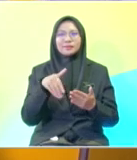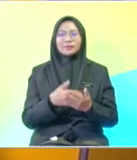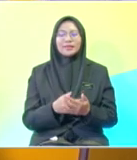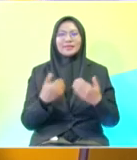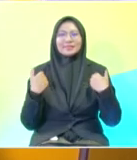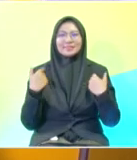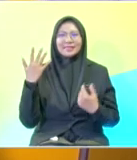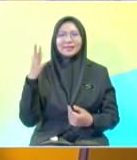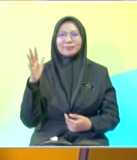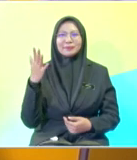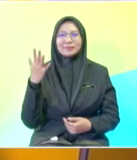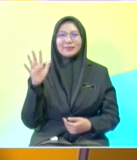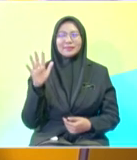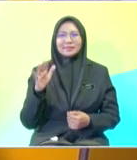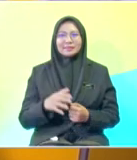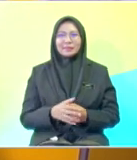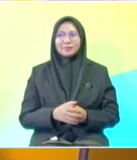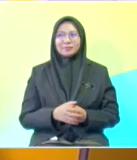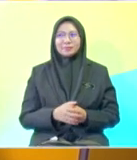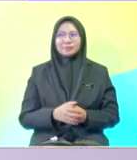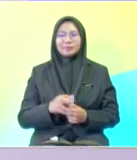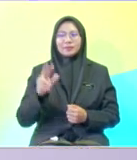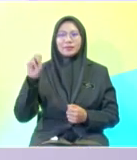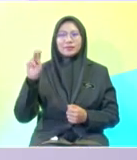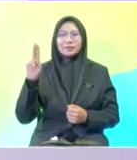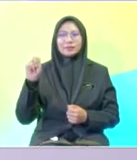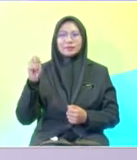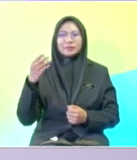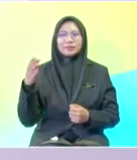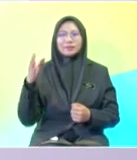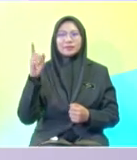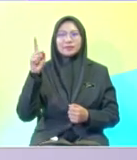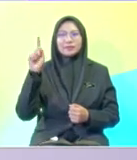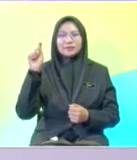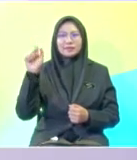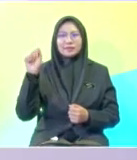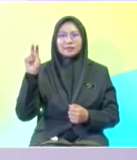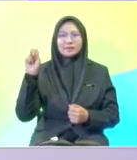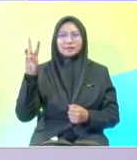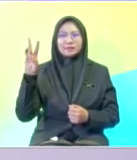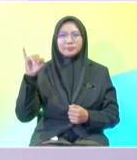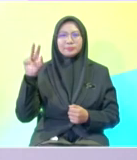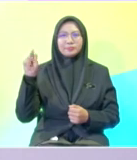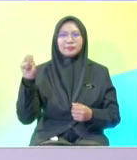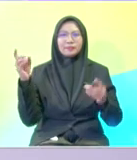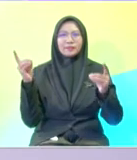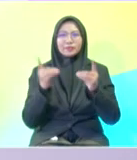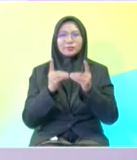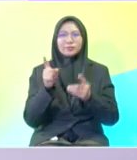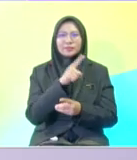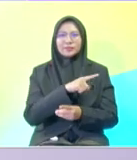apabila nunsakinah atau tanwin bertemu dengan huruf 15 ini maka hukum dia jadi